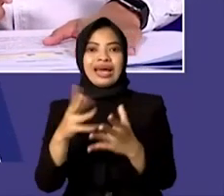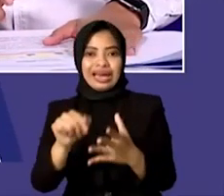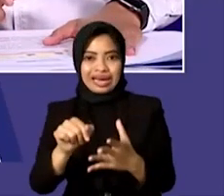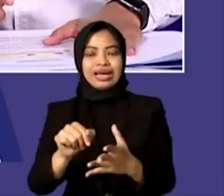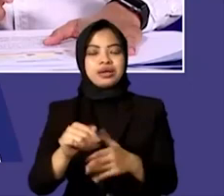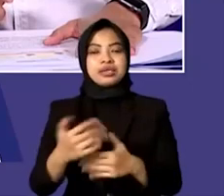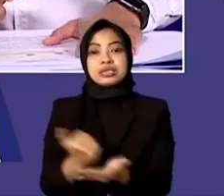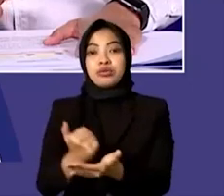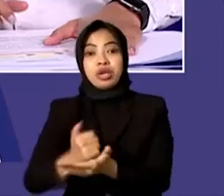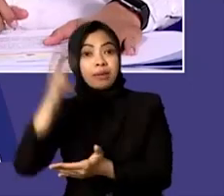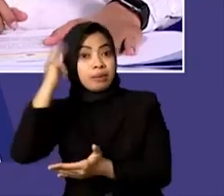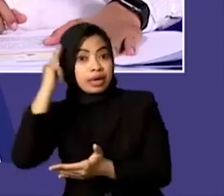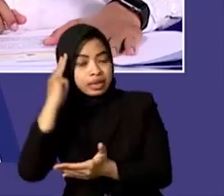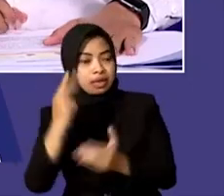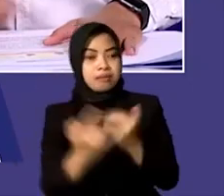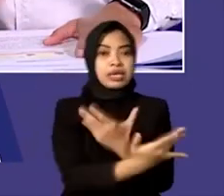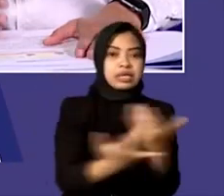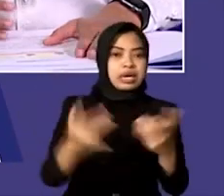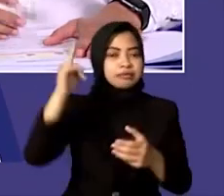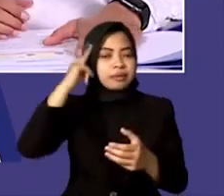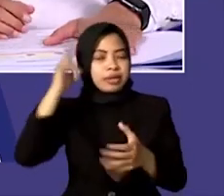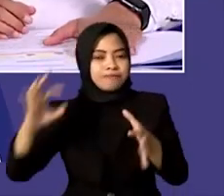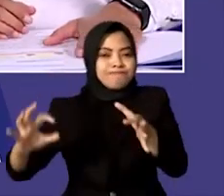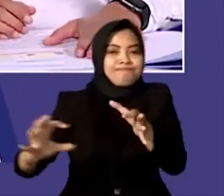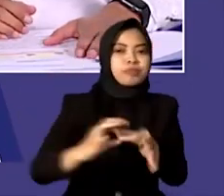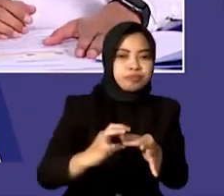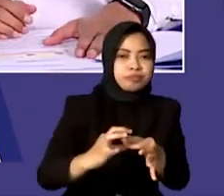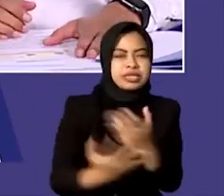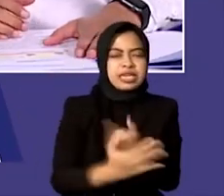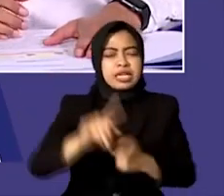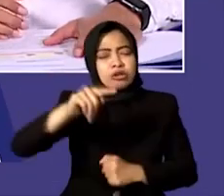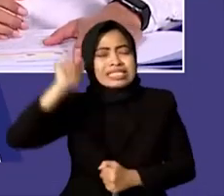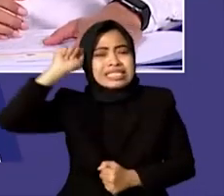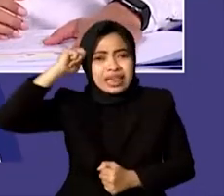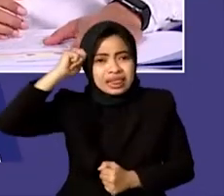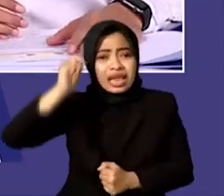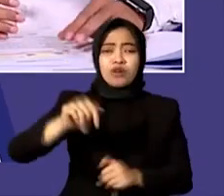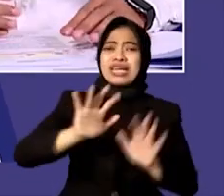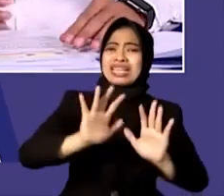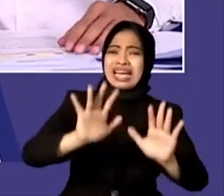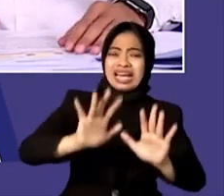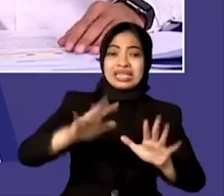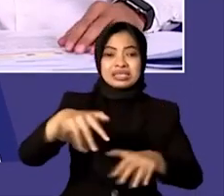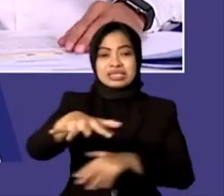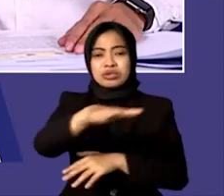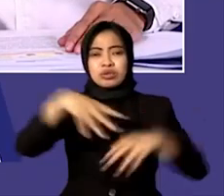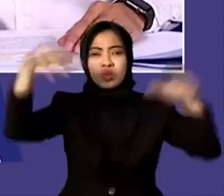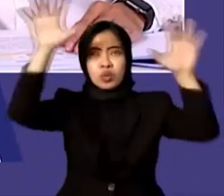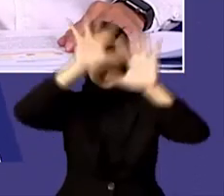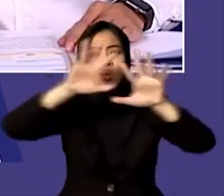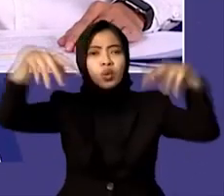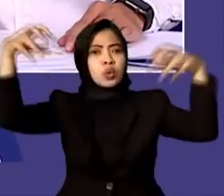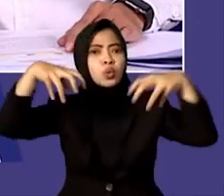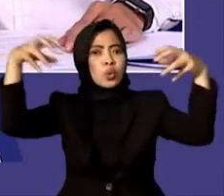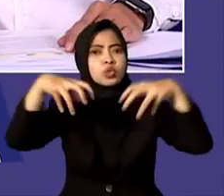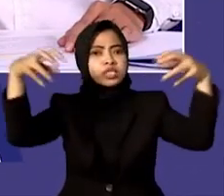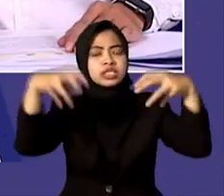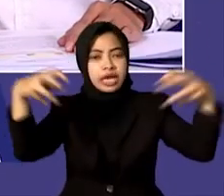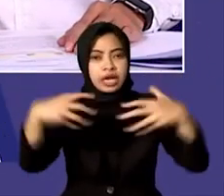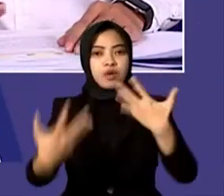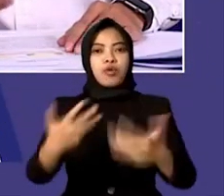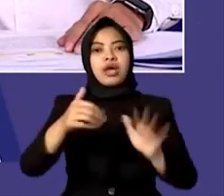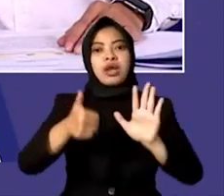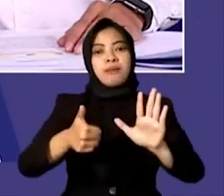pemerintah daerah dan masyarakat kami Ingatkan untuk mewaspadai musim penghujan yang akan berlangsung